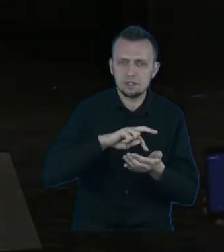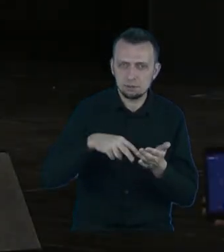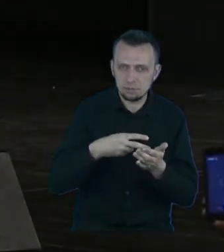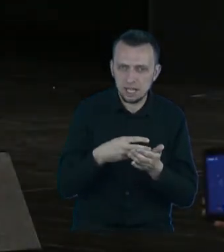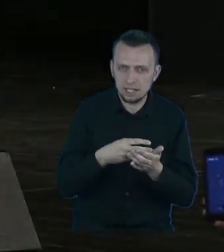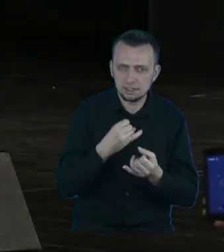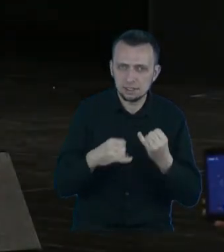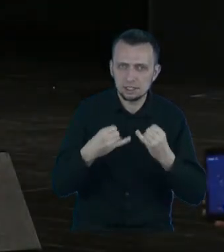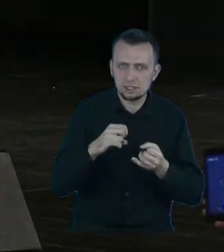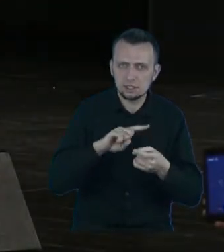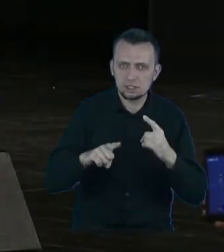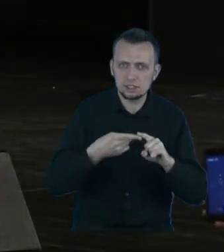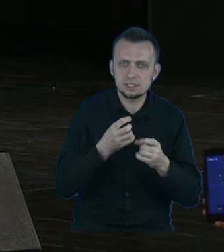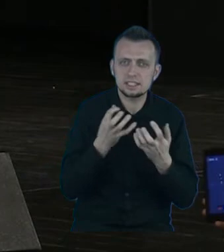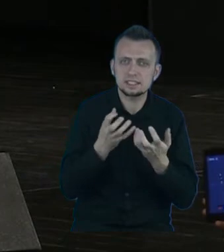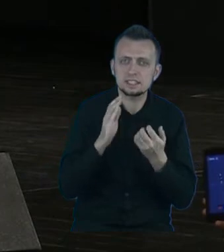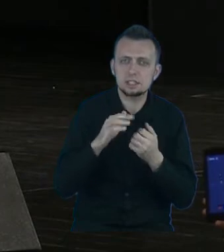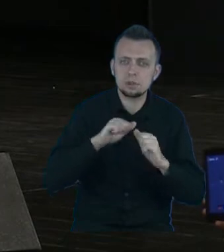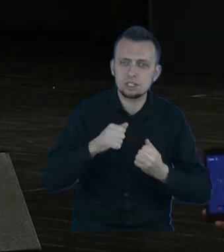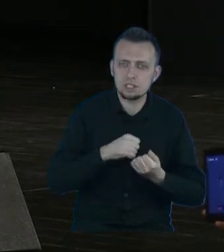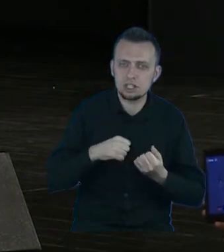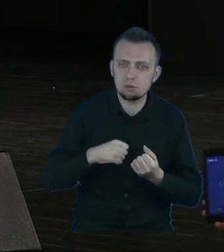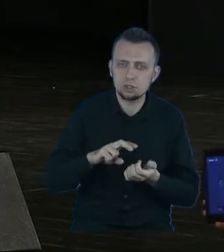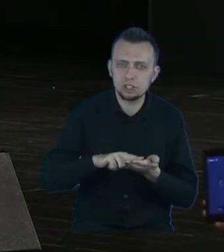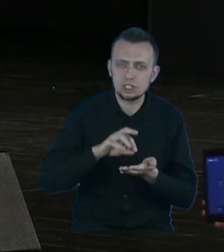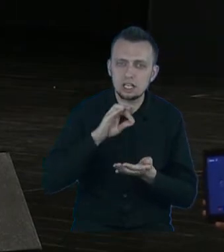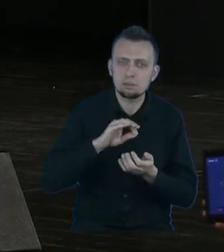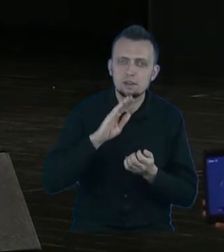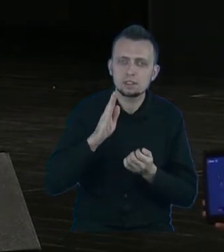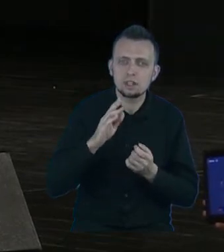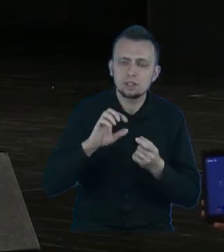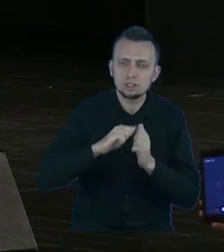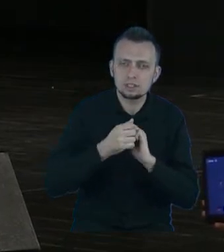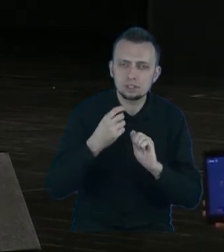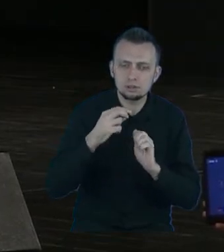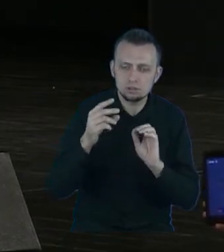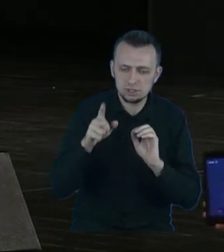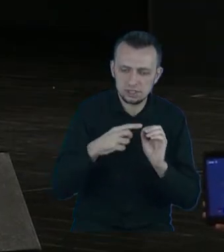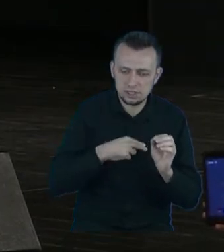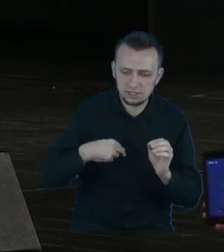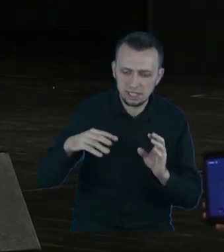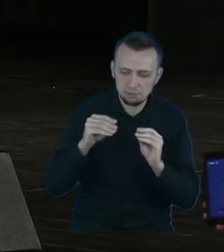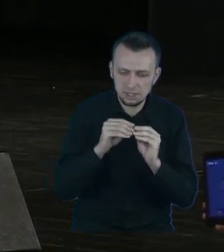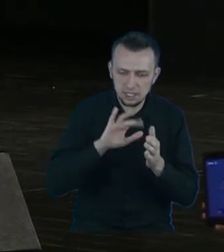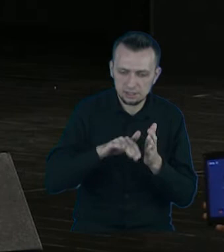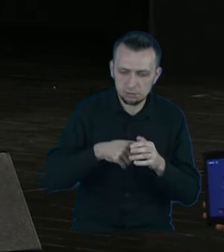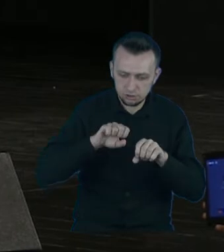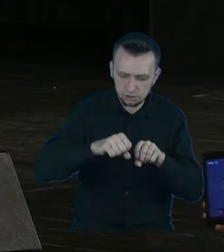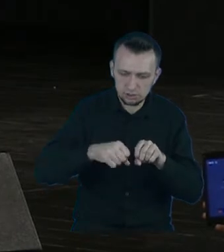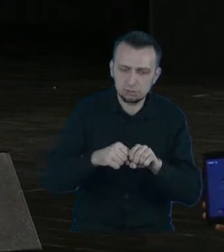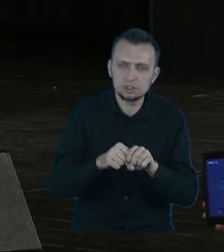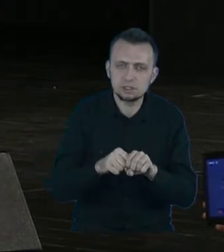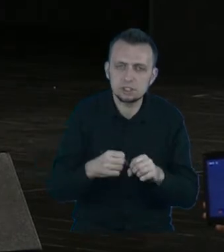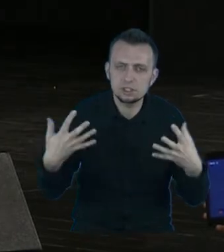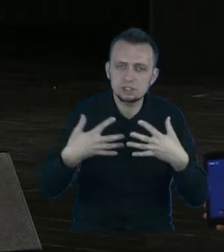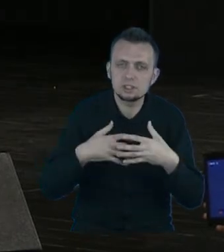o to, co i gdzie będzie się działo. Na pewno są z nami kutnowskie klasyki, kutnoscy motocykliści, stowarzyszenie